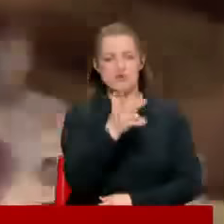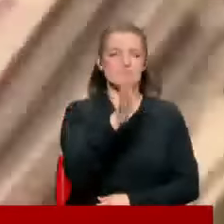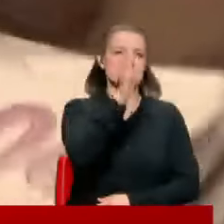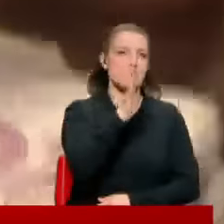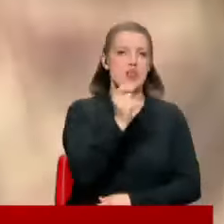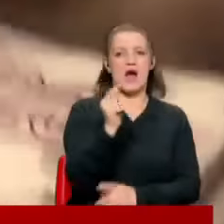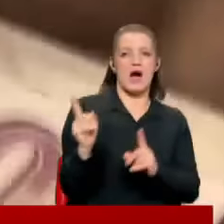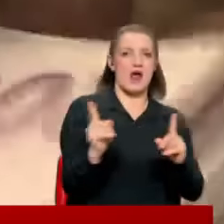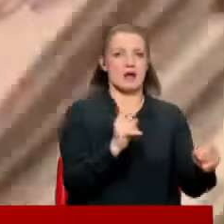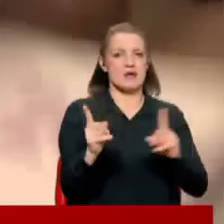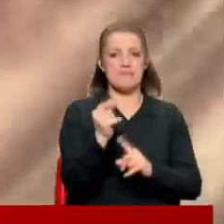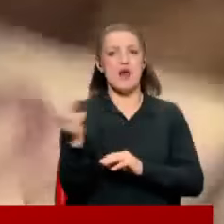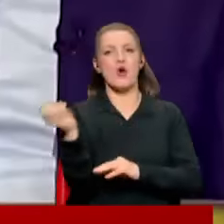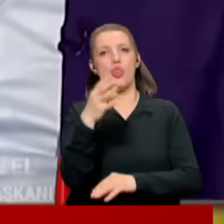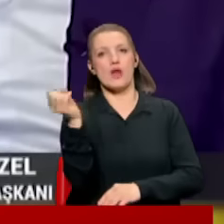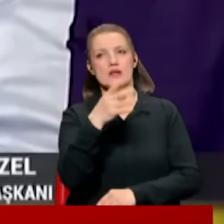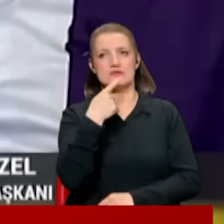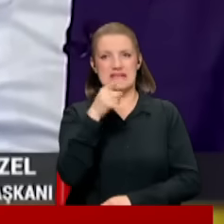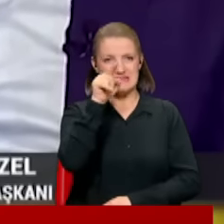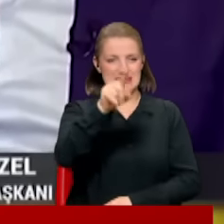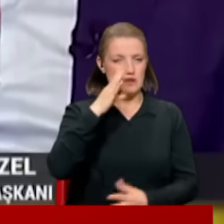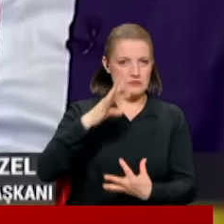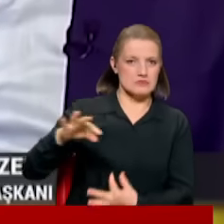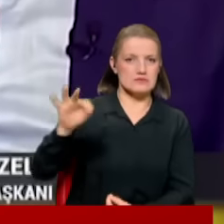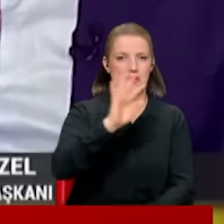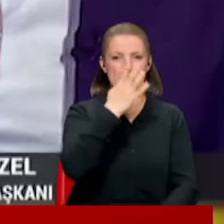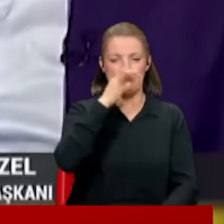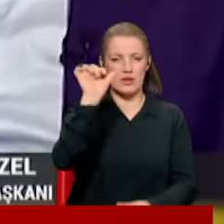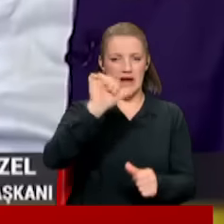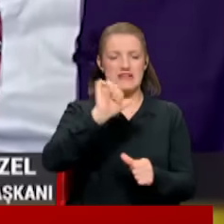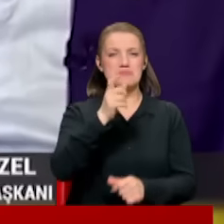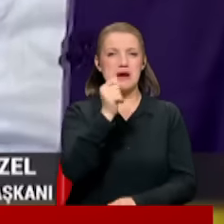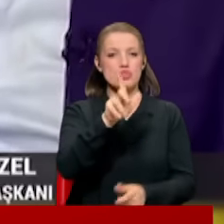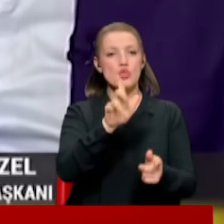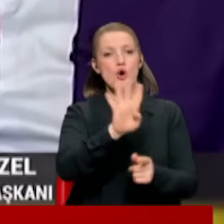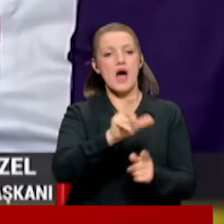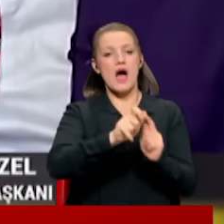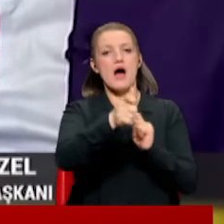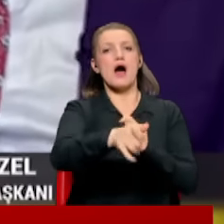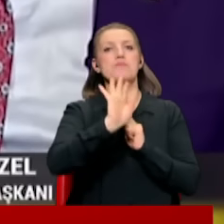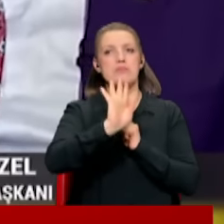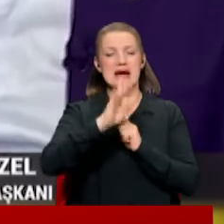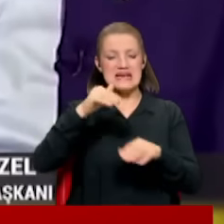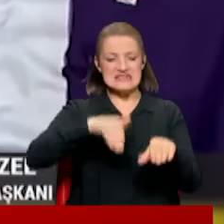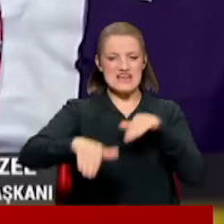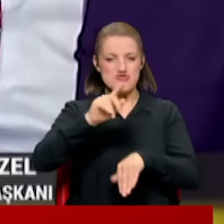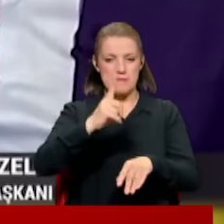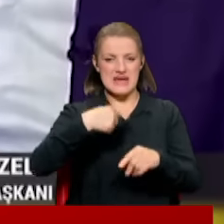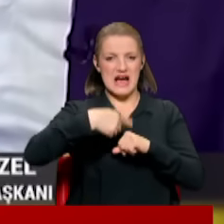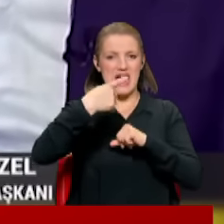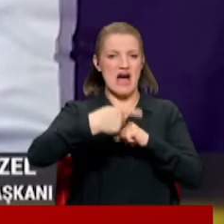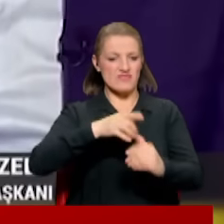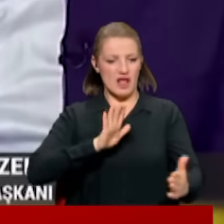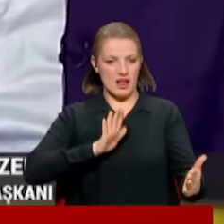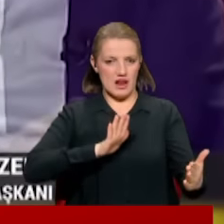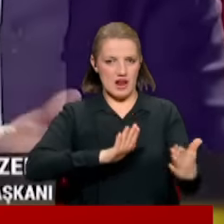3500 lira aralığında para gönderildiğini. Sen insanların doğalgaz parasını 4 ay yatırma, beklet seçime bir hafta kala Cumhurbaşkanı'nın